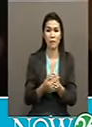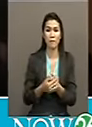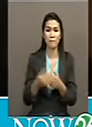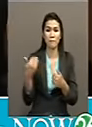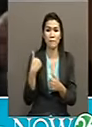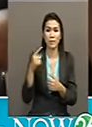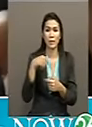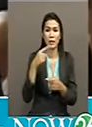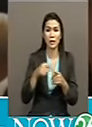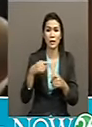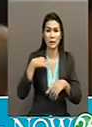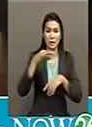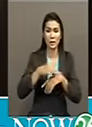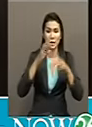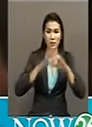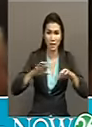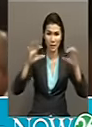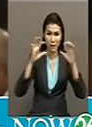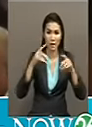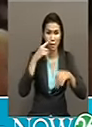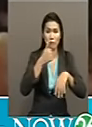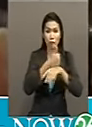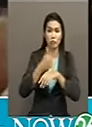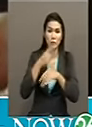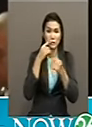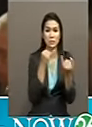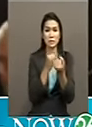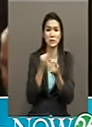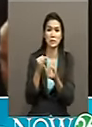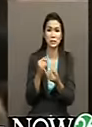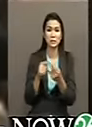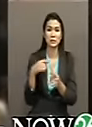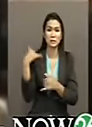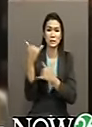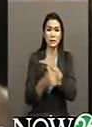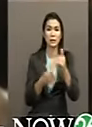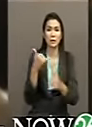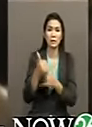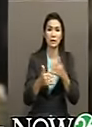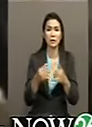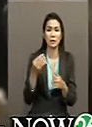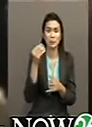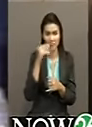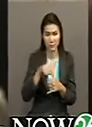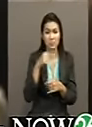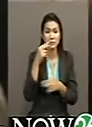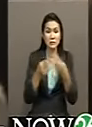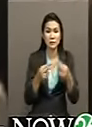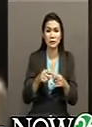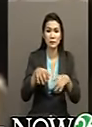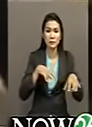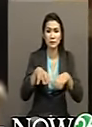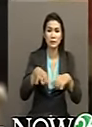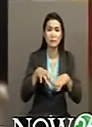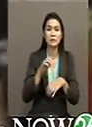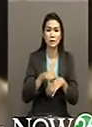ก็มีบรรดาข้าราชการชั้นผู้ใหญ่แล้วก็มีผู้ใกล้ชิดนะครับเดินทางมาร่วมงานจำนวนมากโดยการจัดพิ